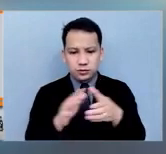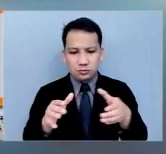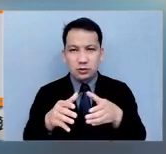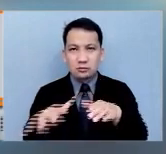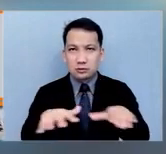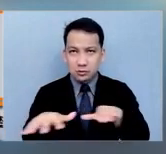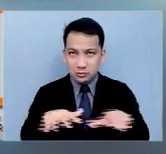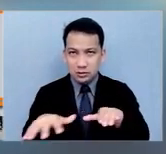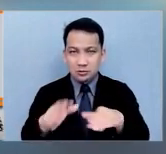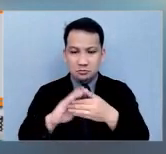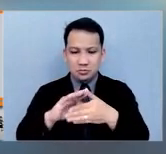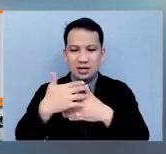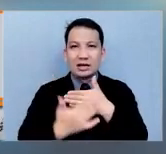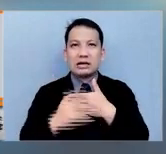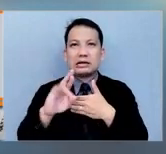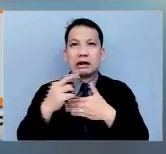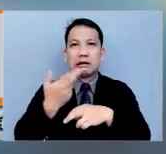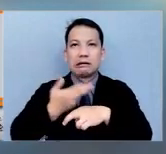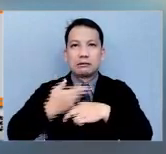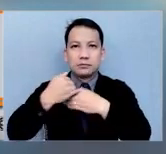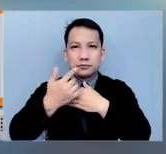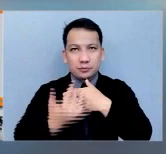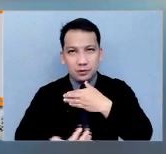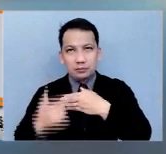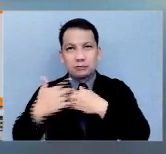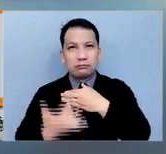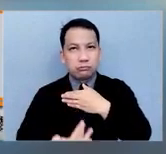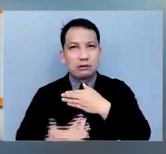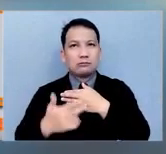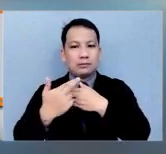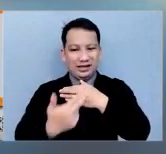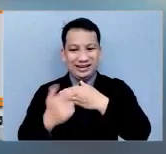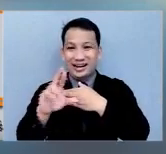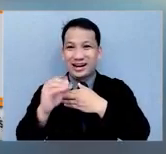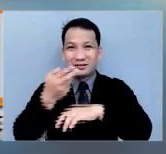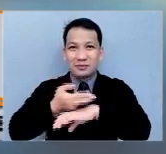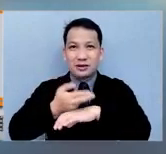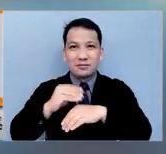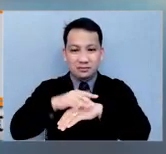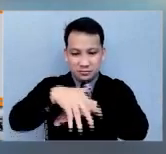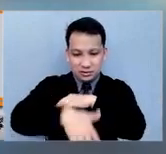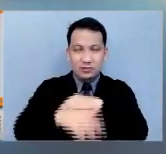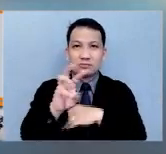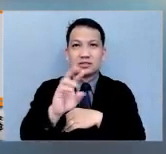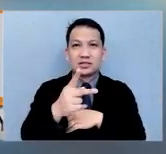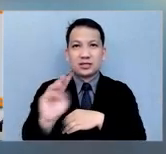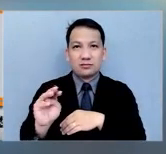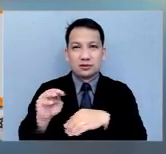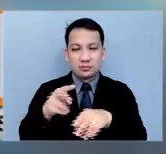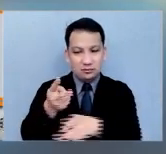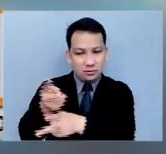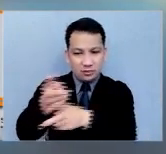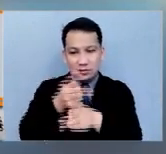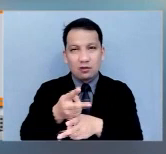itong mga rockfall events. Ang binabantayan natin ay kung baka po may mga tao dun sa loob ng 6-kilometer permanent danger zone